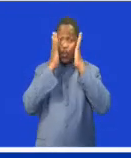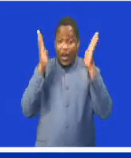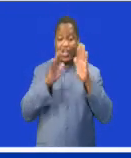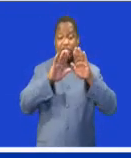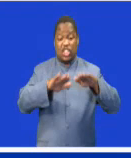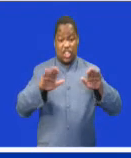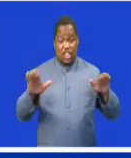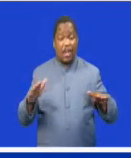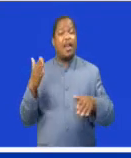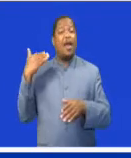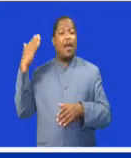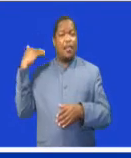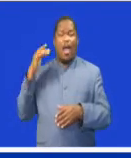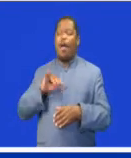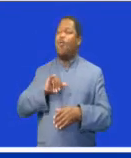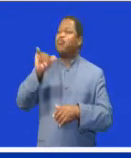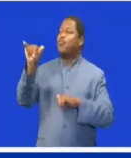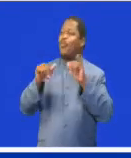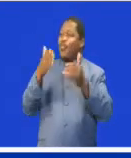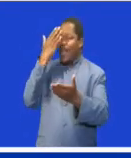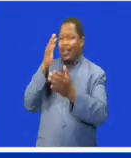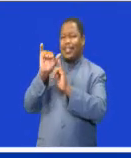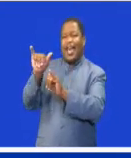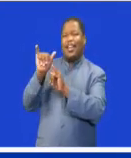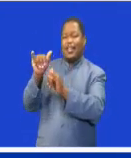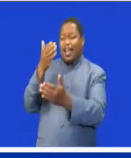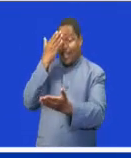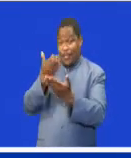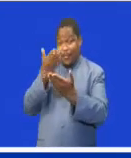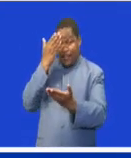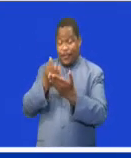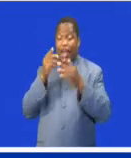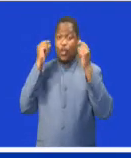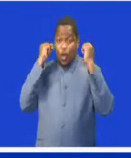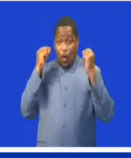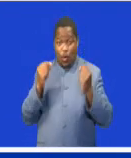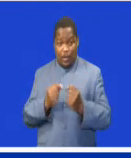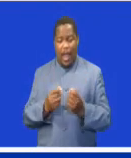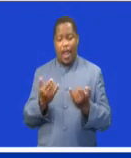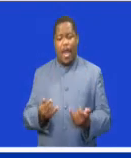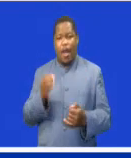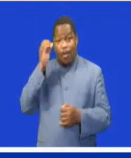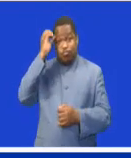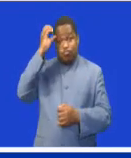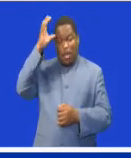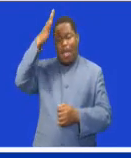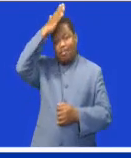budokotela lababuya emaveni lahlukene eTaiwan nakhona eCuba